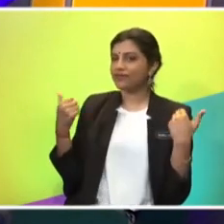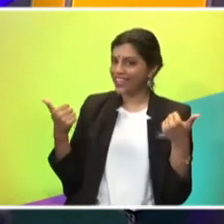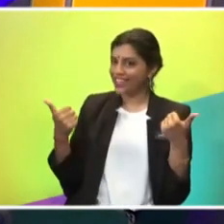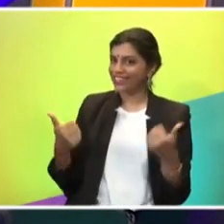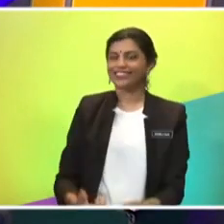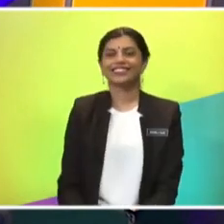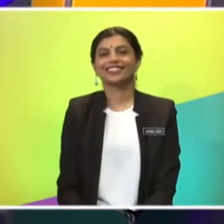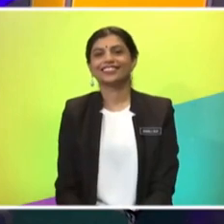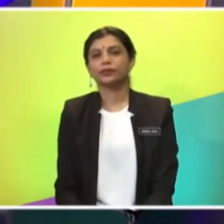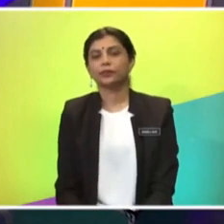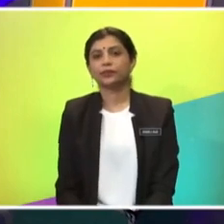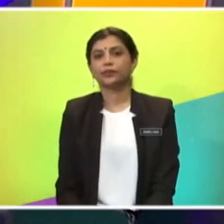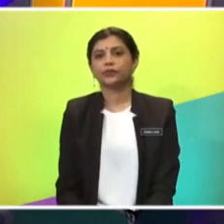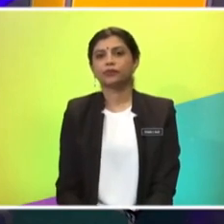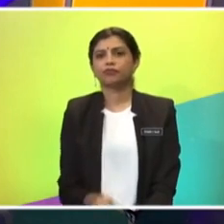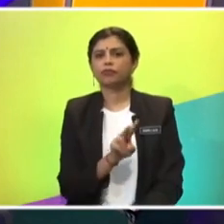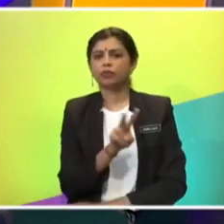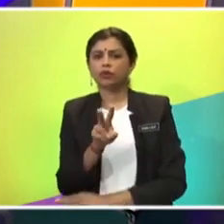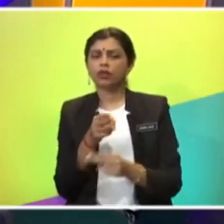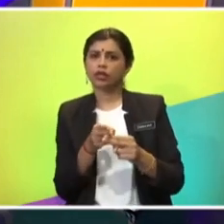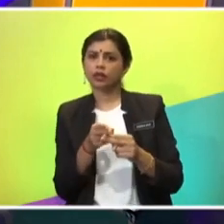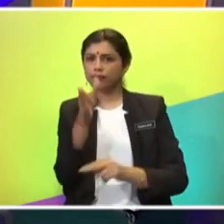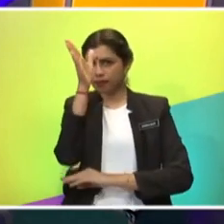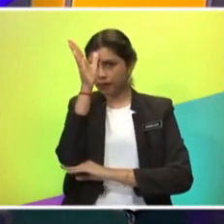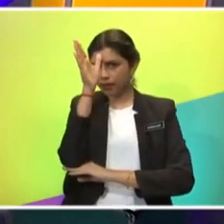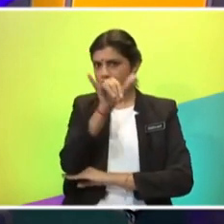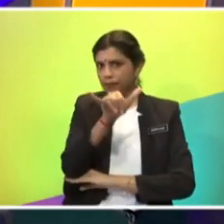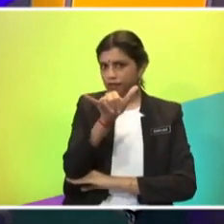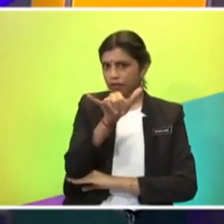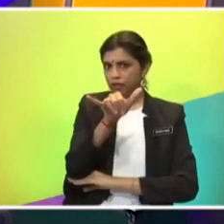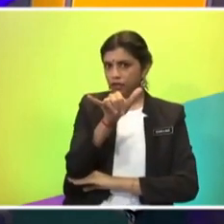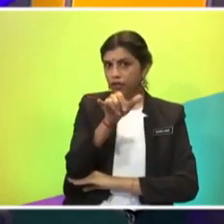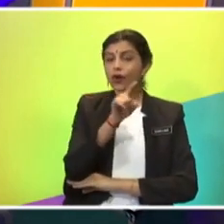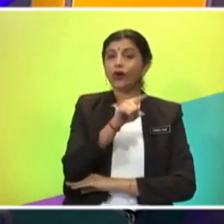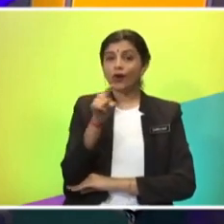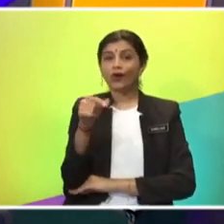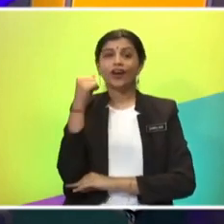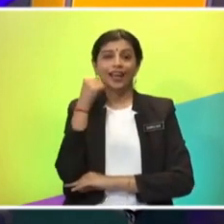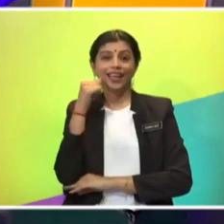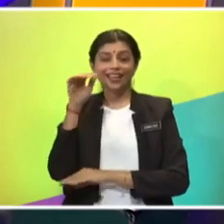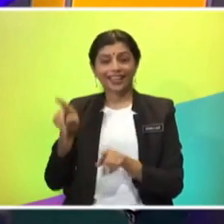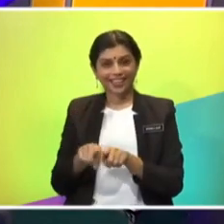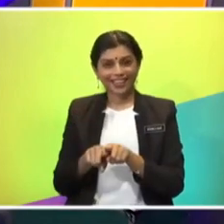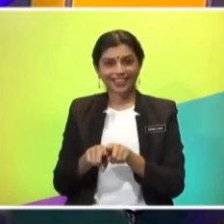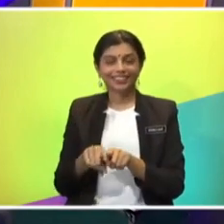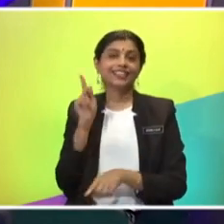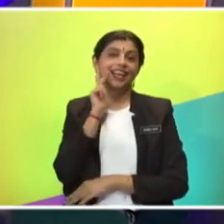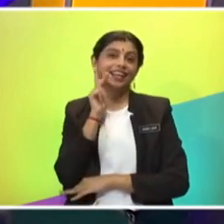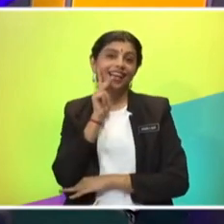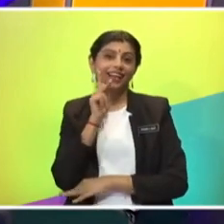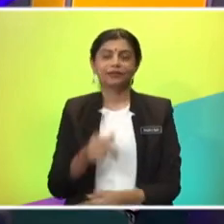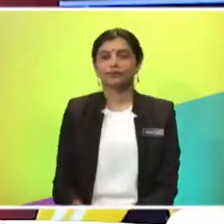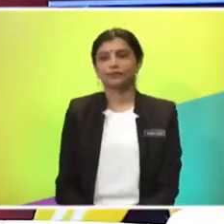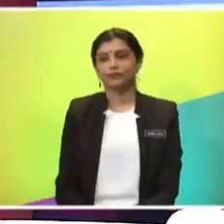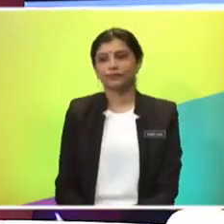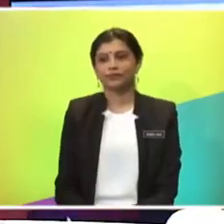Cikgu bintinya sama Abdul Rashid Abdul Rashid. So yeah, kedua-duanya adik-beradik lah Cikgu. Yeah. Itu dia. Ini yang sangat luar biasa